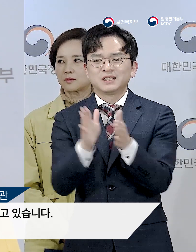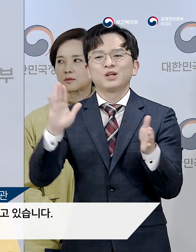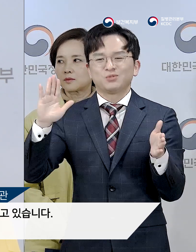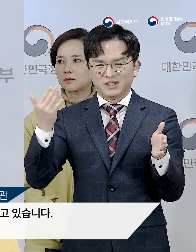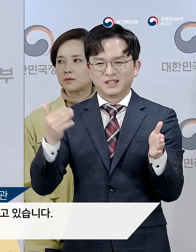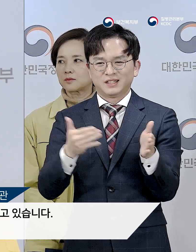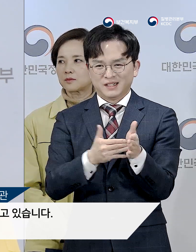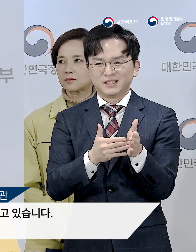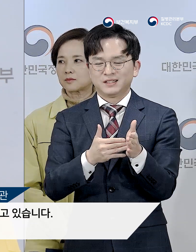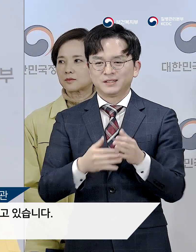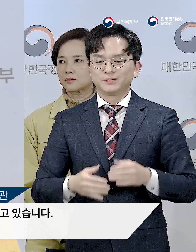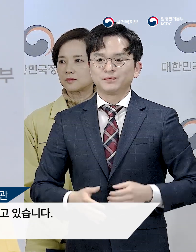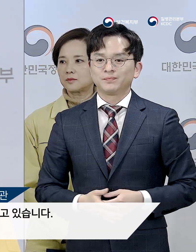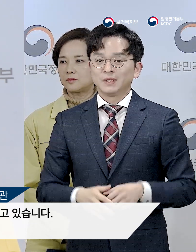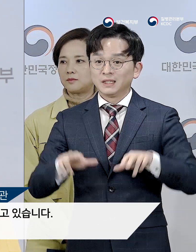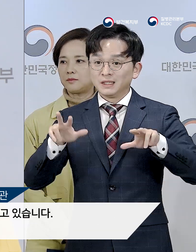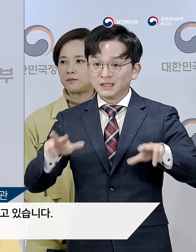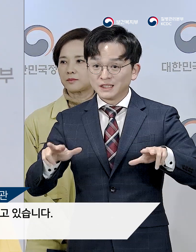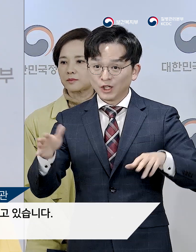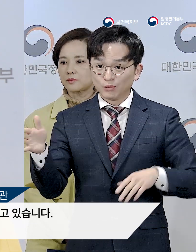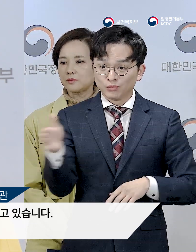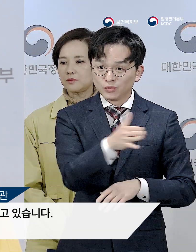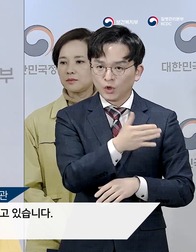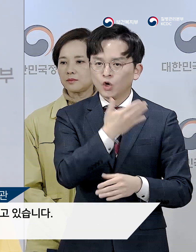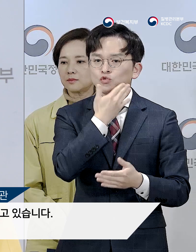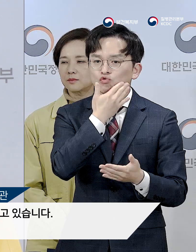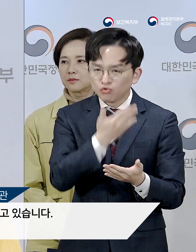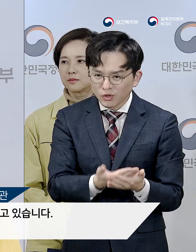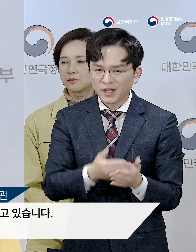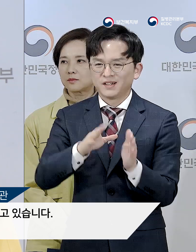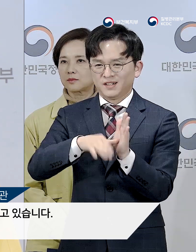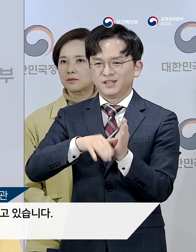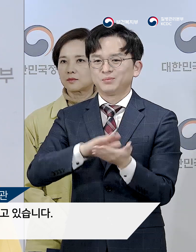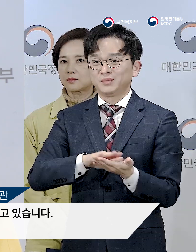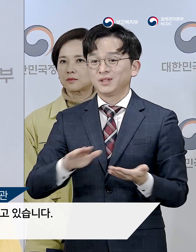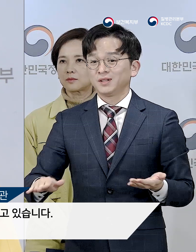코로나19 방역관리 체계는 이제 중요한 고비를 맞고 있습니다.